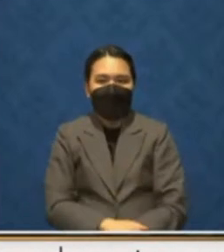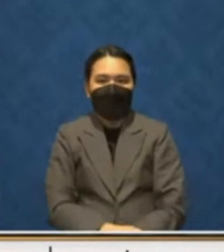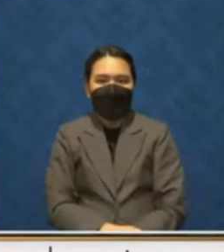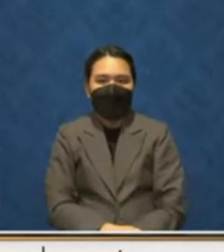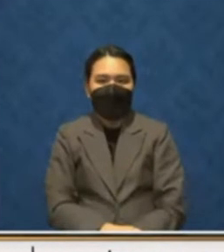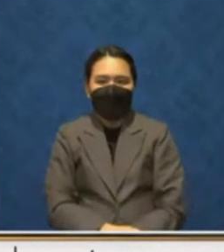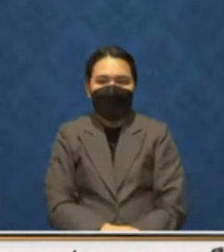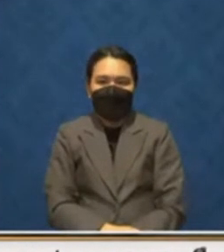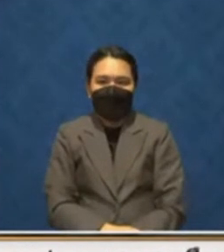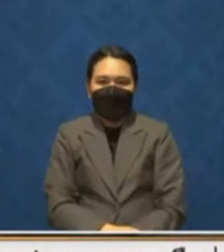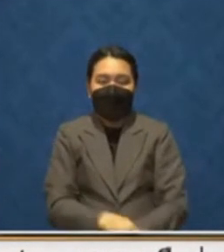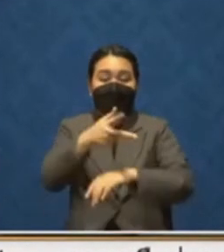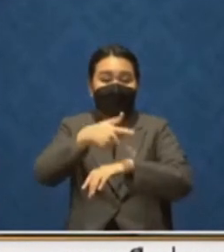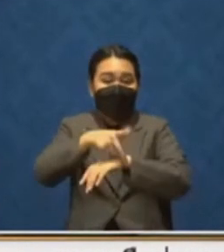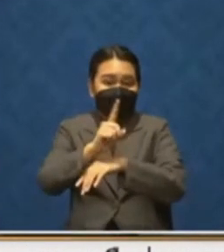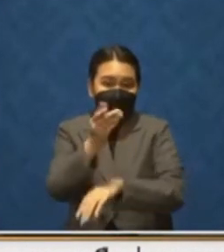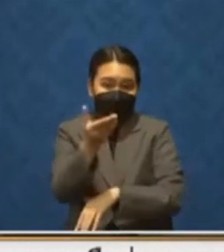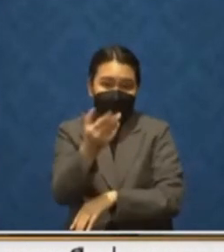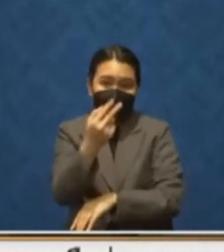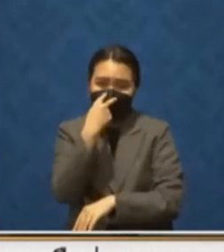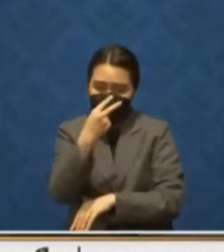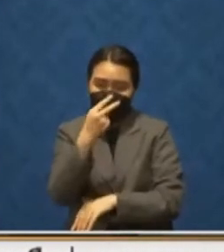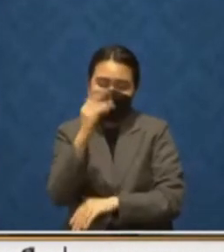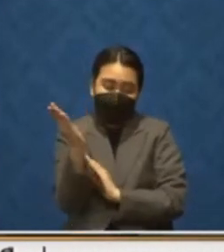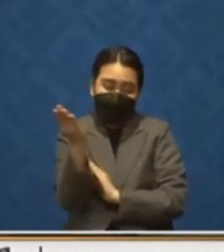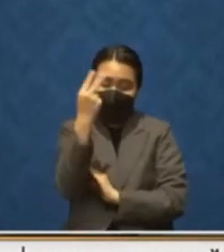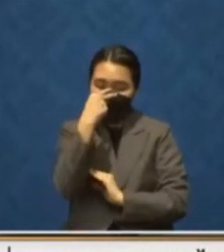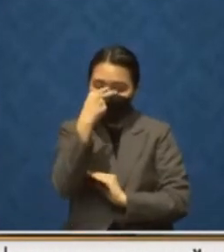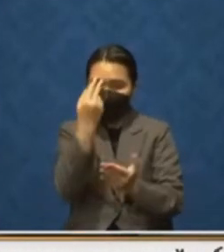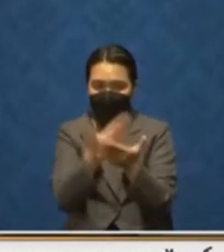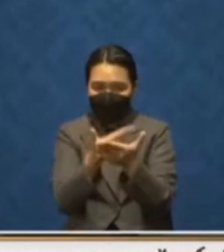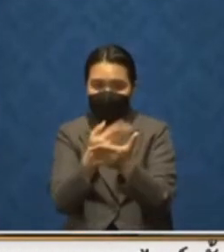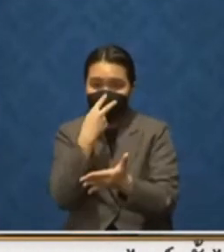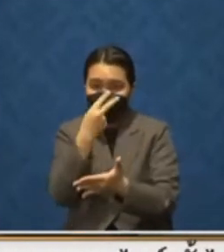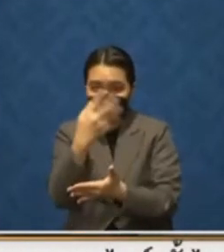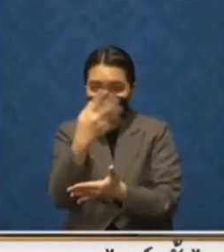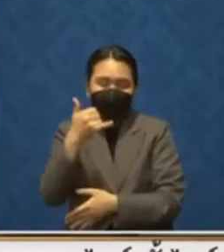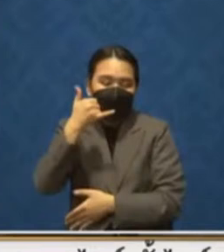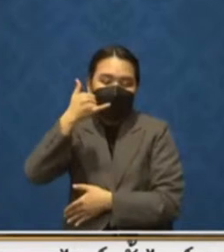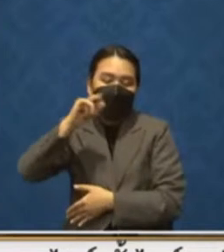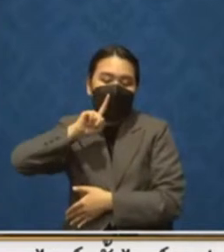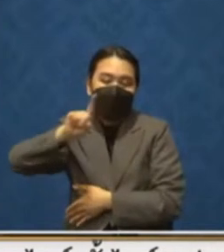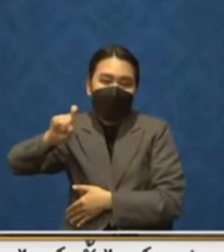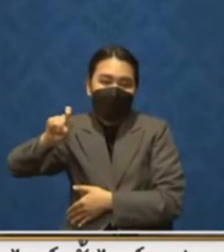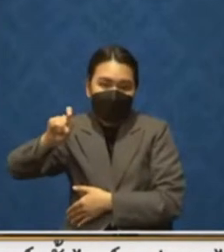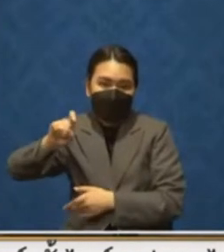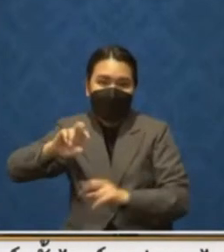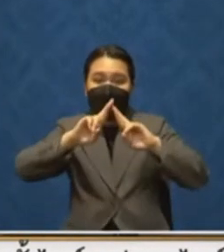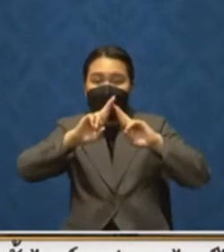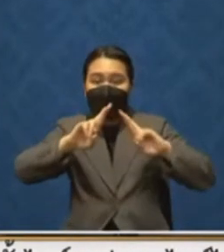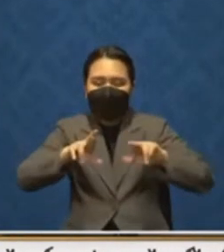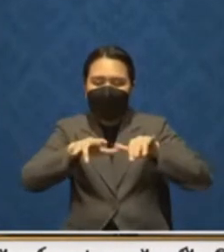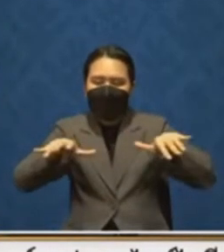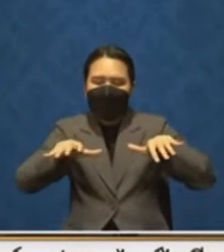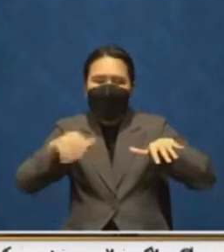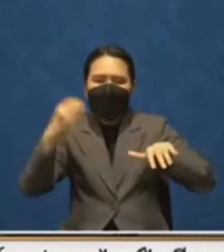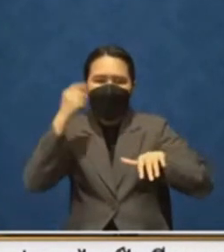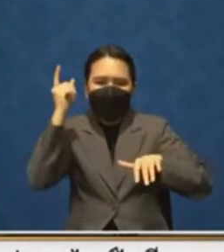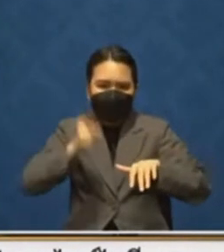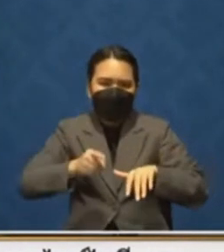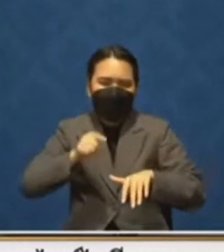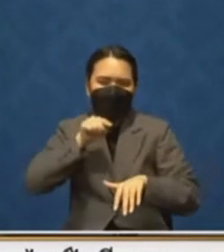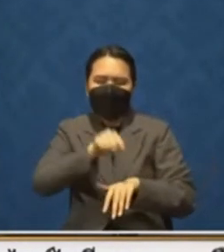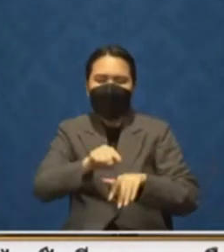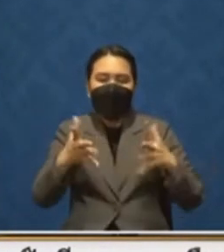ภาษาที่กำลังกลับไปดูราคาเมื่อเช้าเนี๊ยโทรศัพท์ไปถามร้านค้าปกติผมไม่ค่อยได้สั่งที่